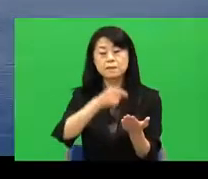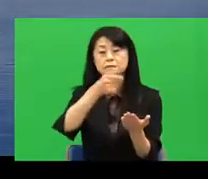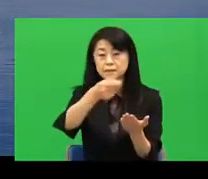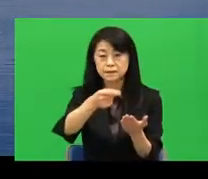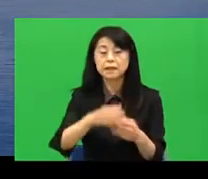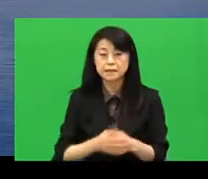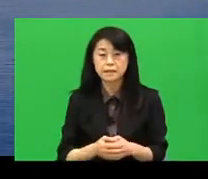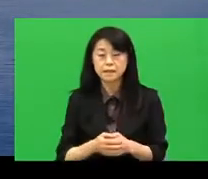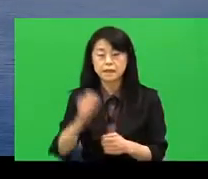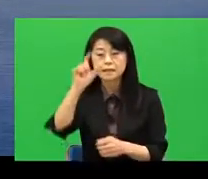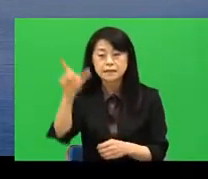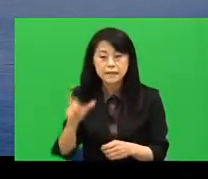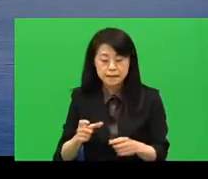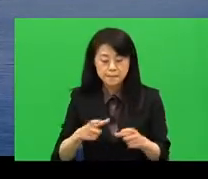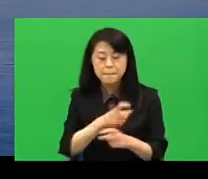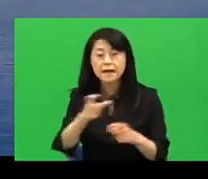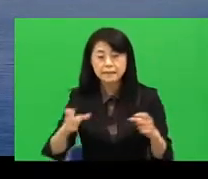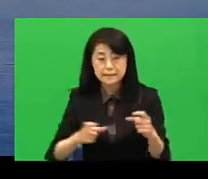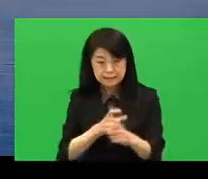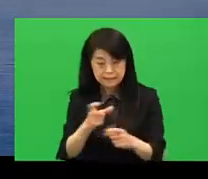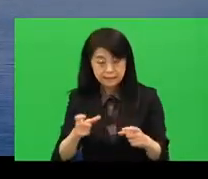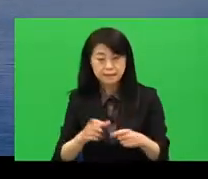て、イタリアンパーティー、これは